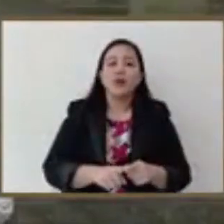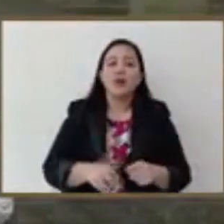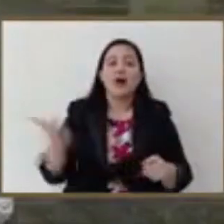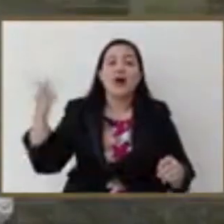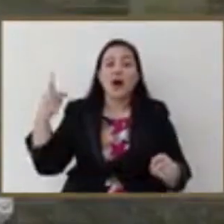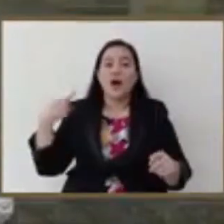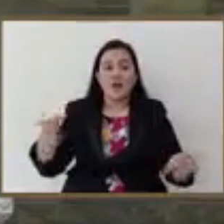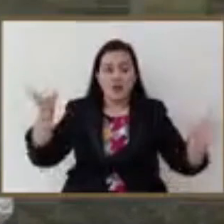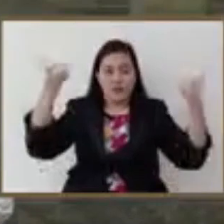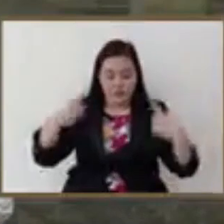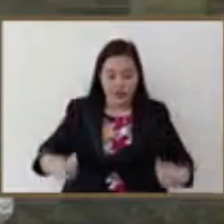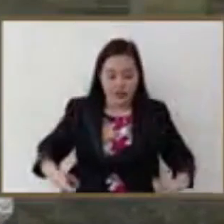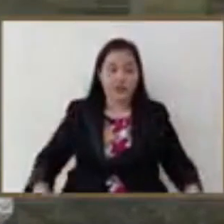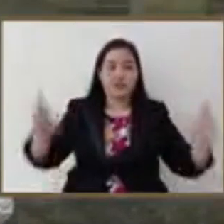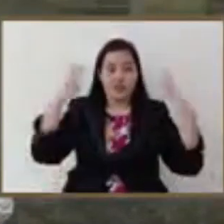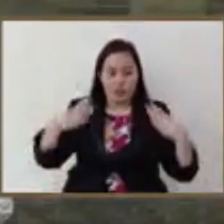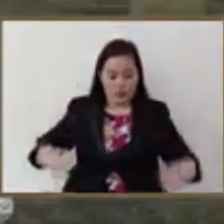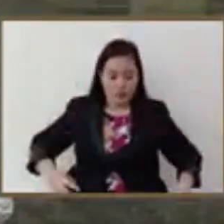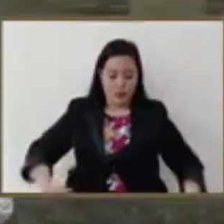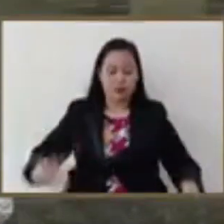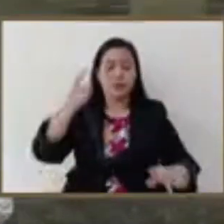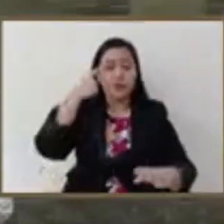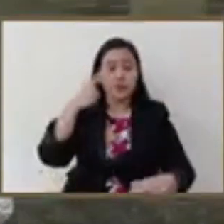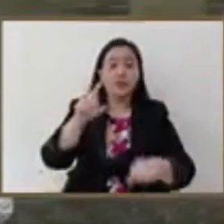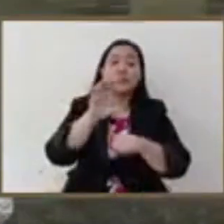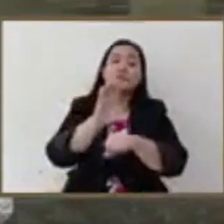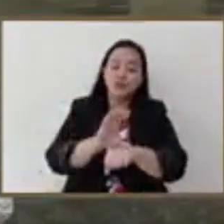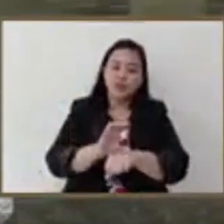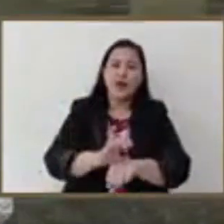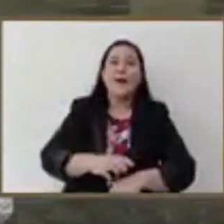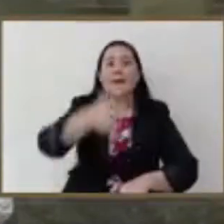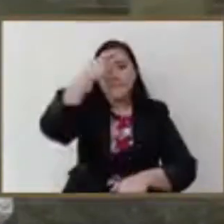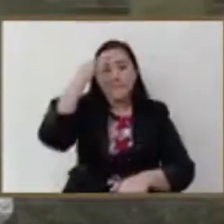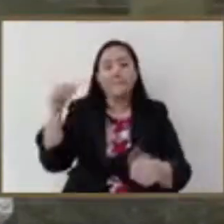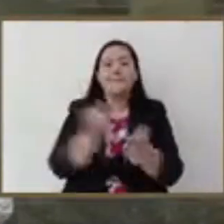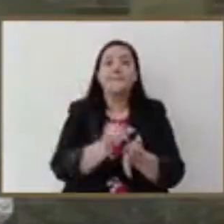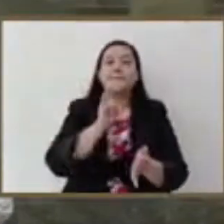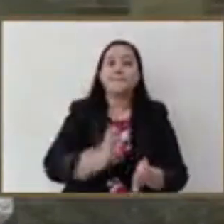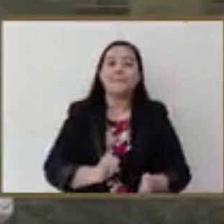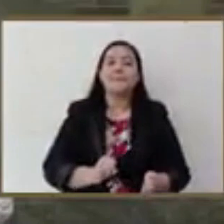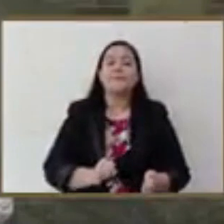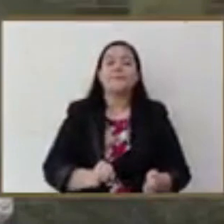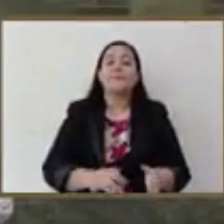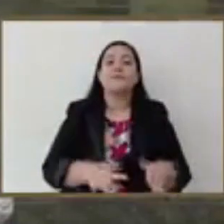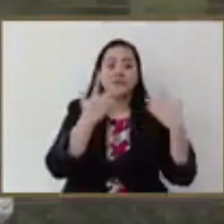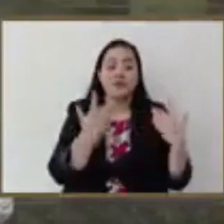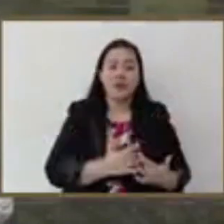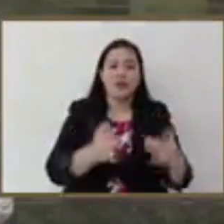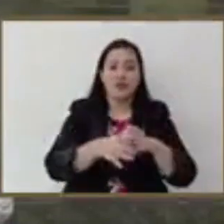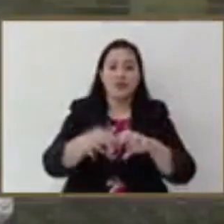Bakit? That is the very intent of the church. That's the very heart of the church. To train our